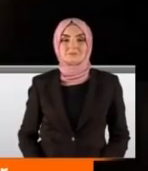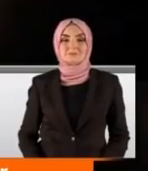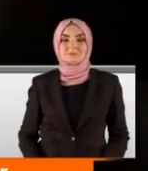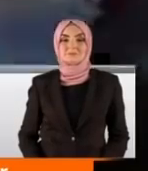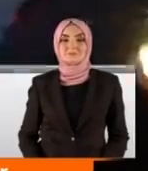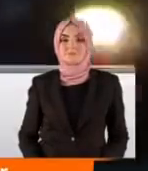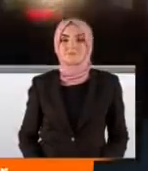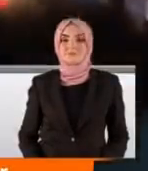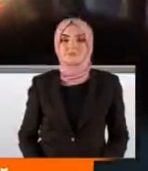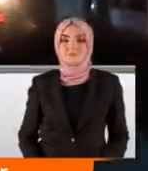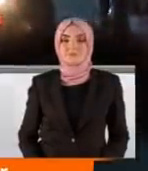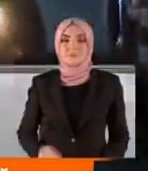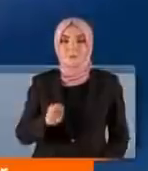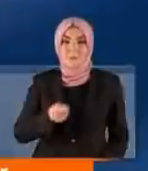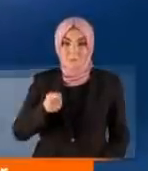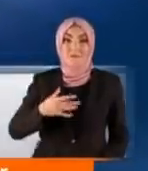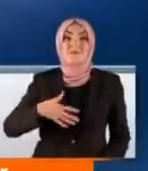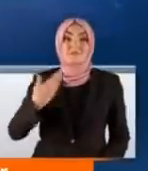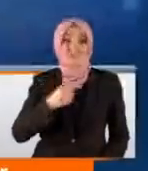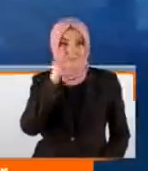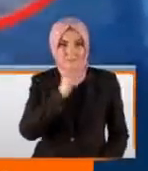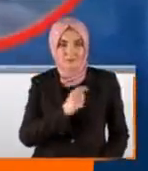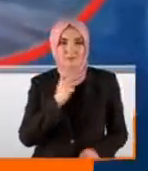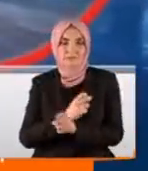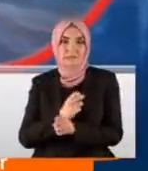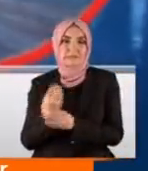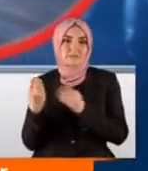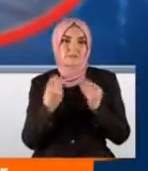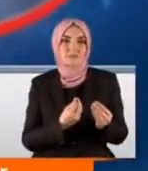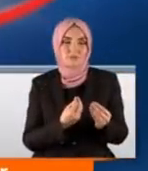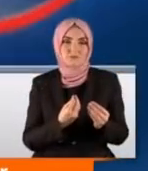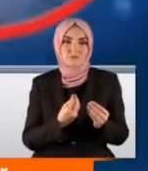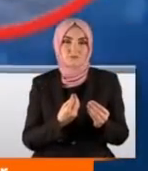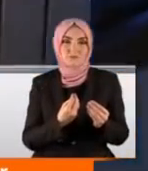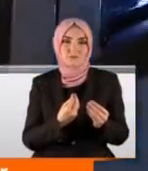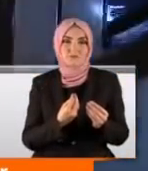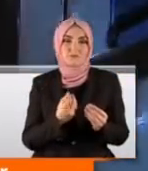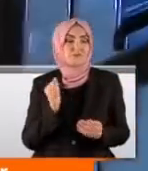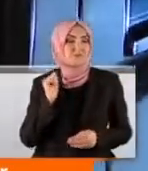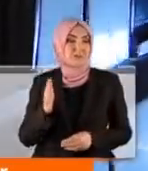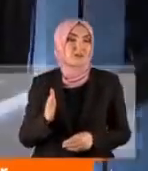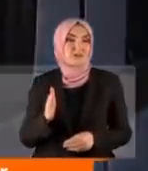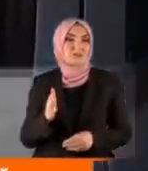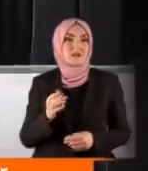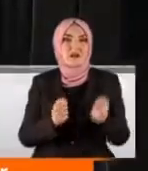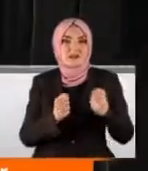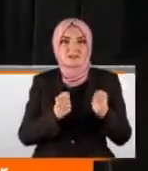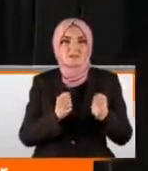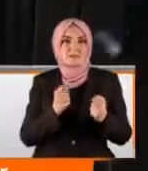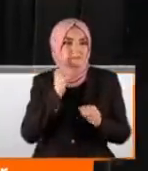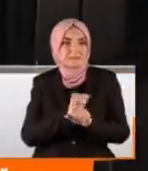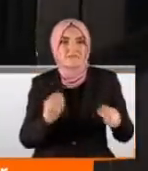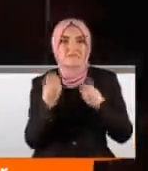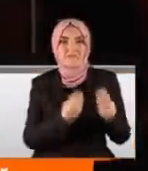dediğin yukarıdadır abi. Para vermek istemeyenler tehditle karşılaşıyor. Ve çoğu zaman aracına zarar veriliyor. Benim arkadaşlarım başına geldi. Araçlarını